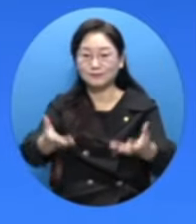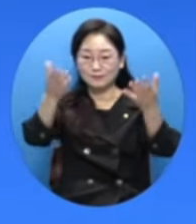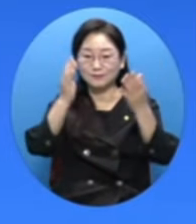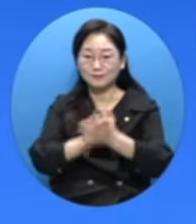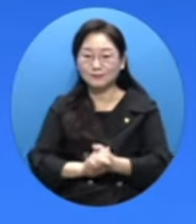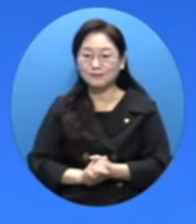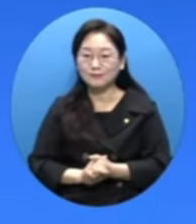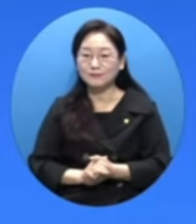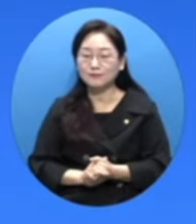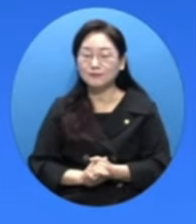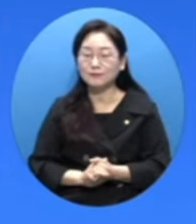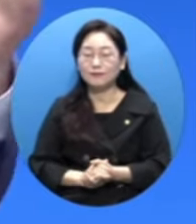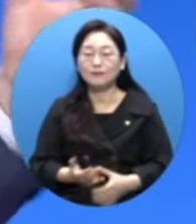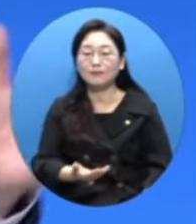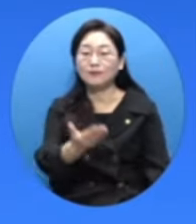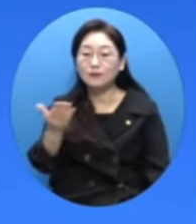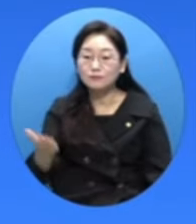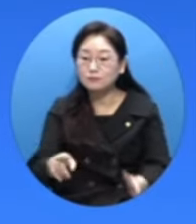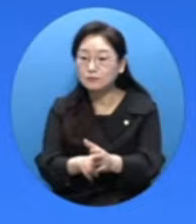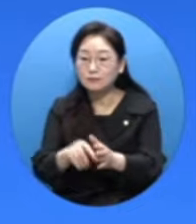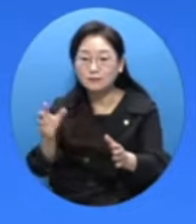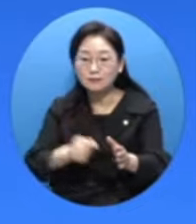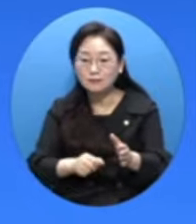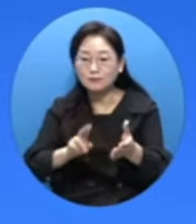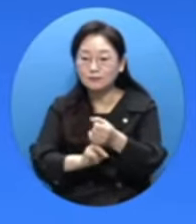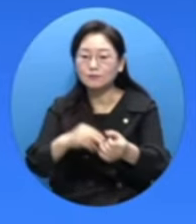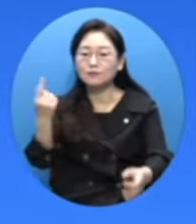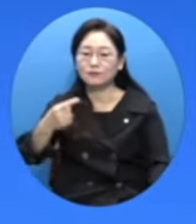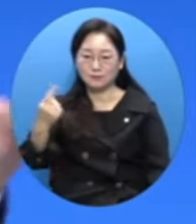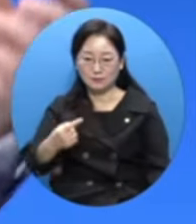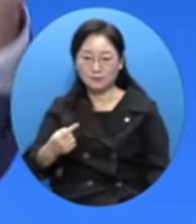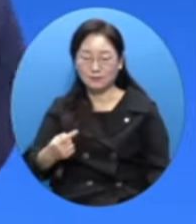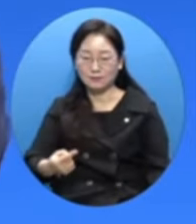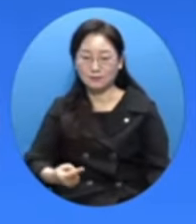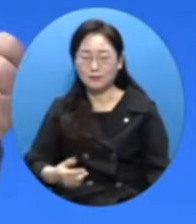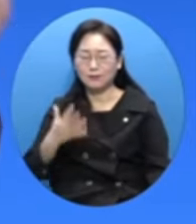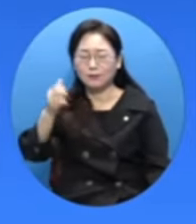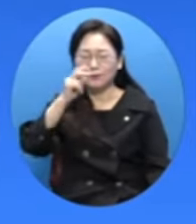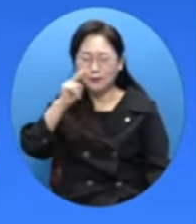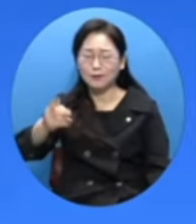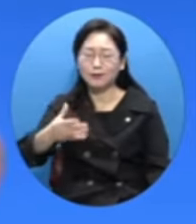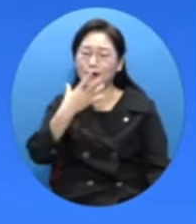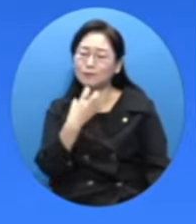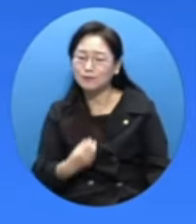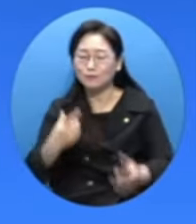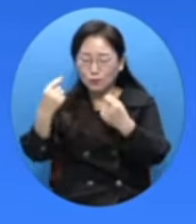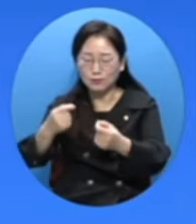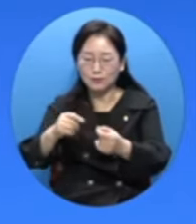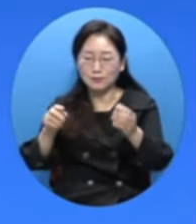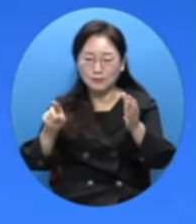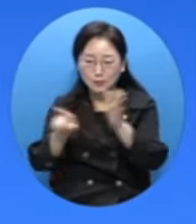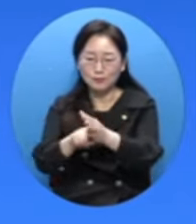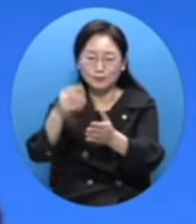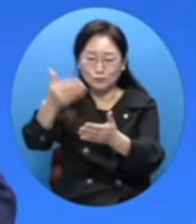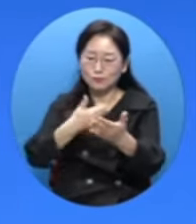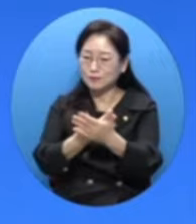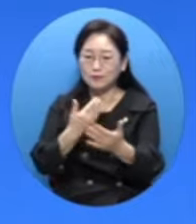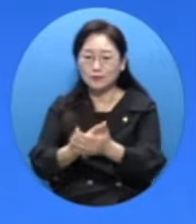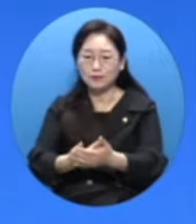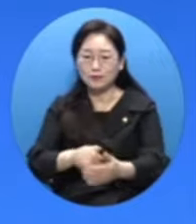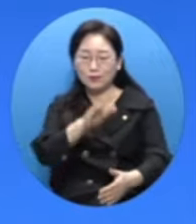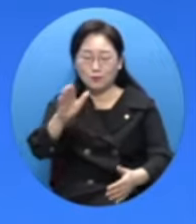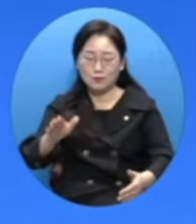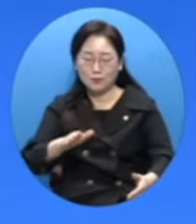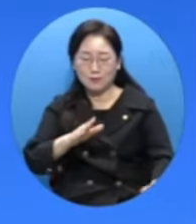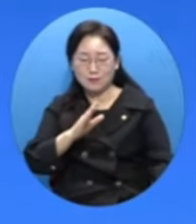축원합니다. 여러분 믿음을 갖고 나서 기적은 일어나는 것입니다. 주여 내게 아브라함 같은 믿음을 주시옵소서. 우리에게 기적이 일어나게